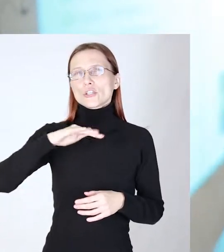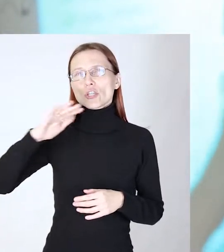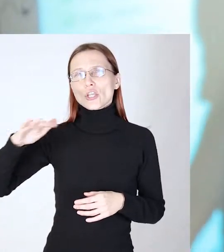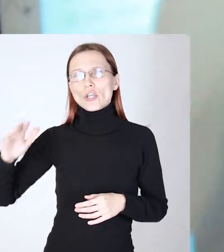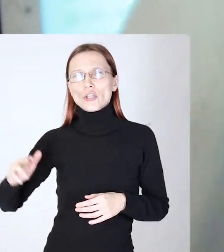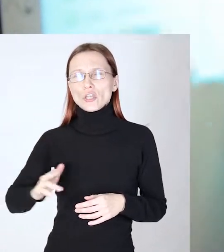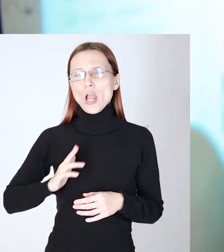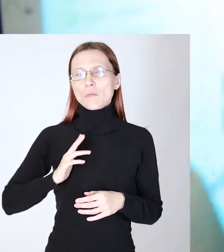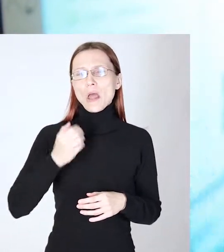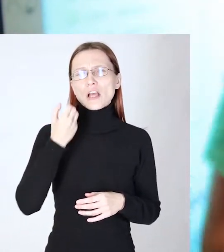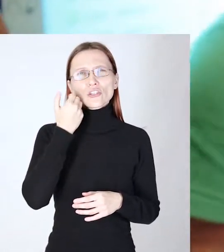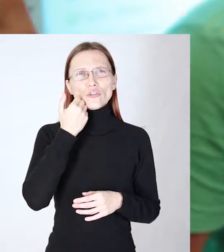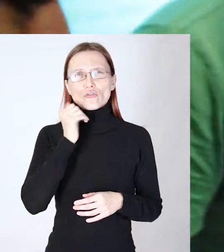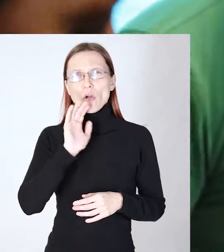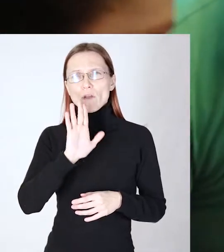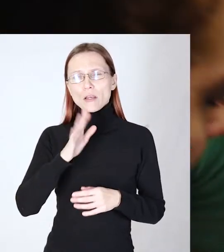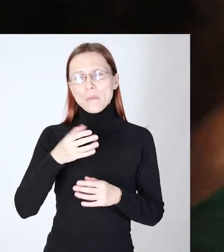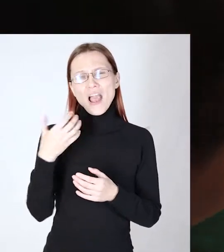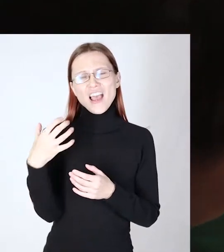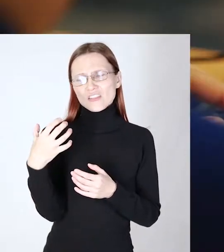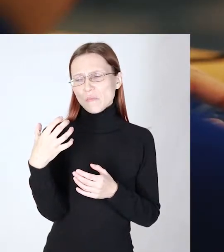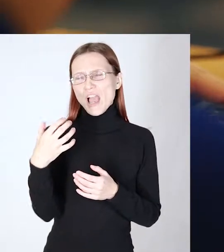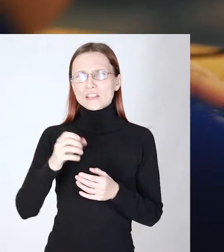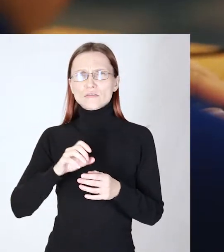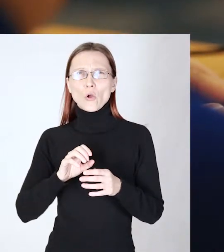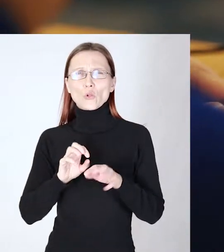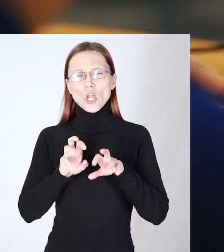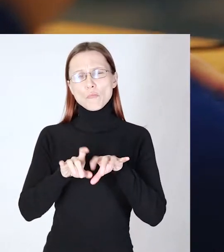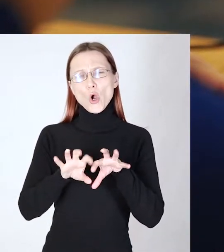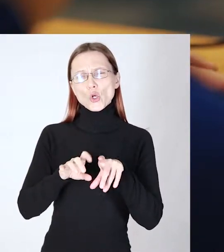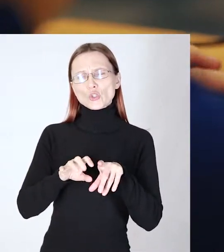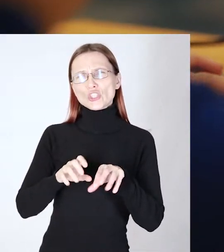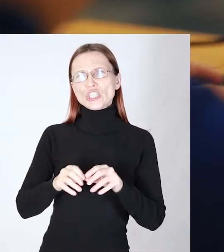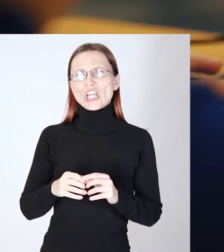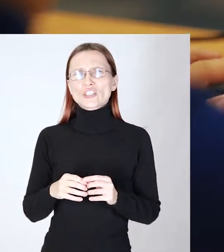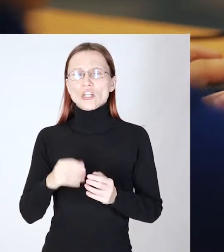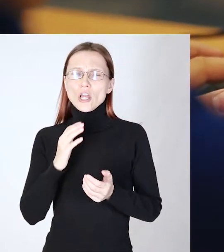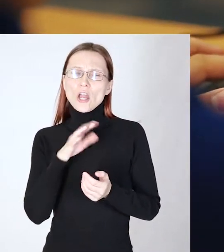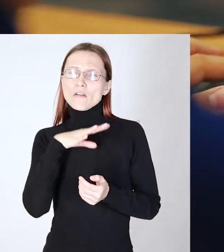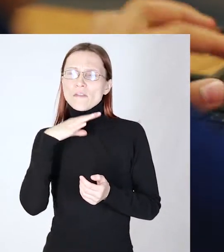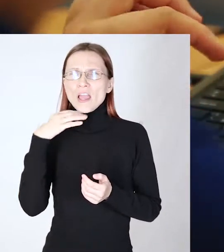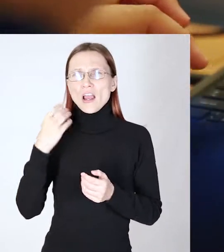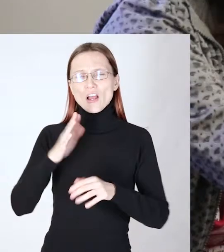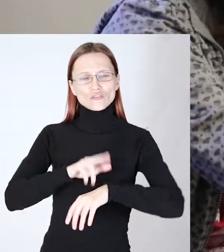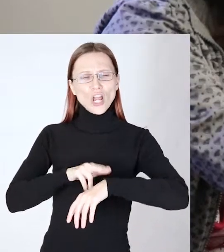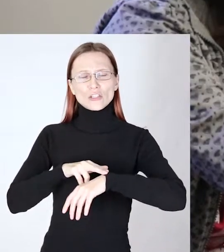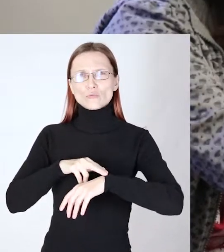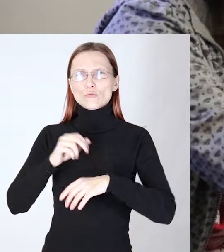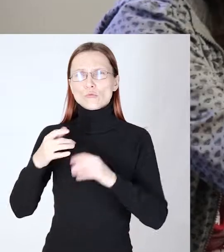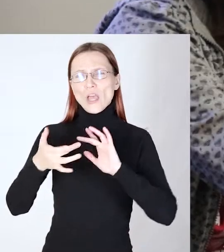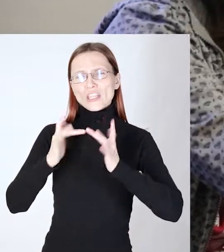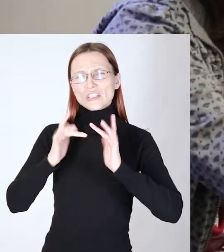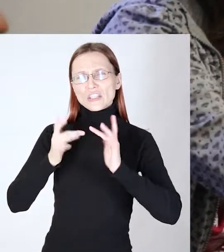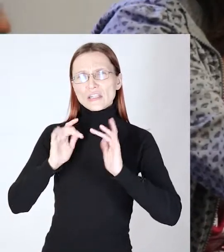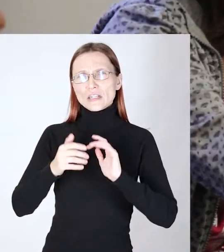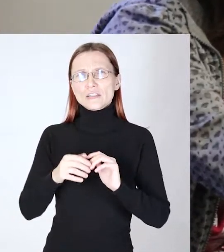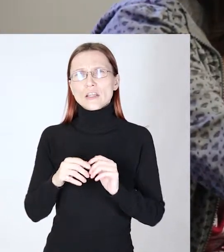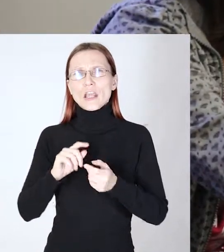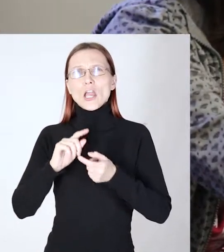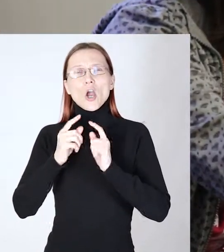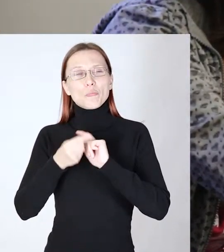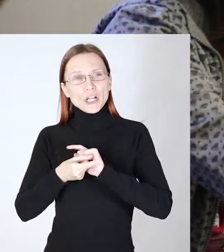počítač, veľa času trávi na internete a našim cieľom je naučiť pracovníkov s mládežou, aby toto vedeli využiť v svoj prospech. Aby to,